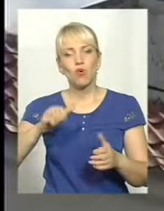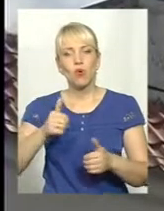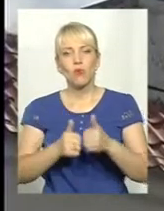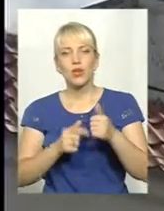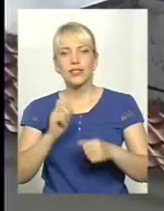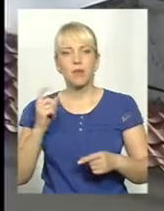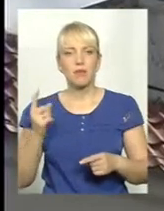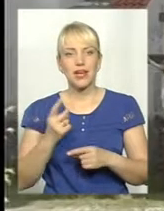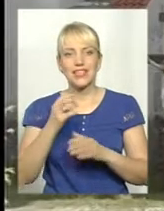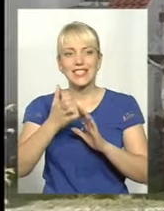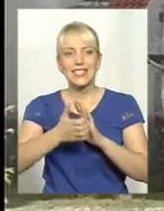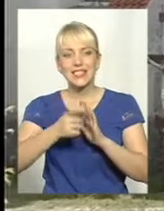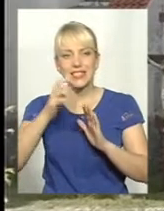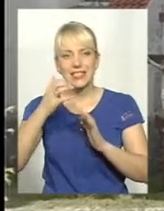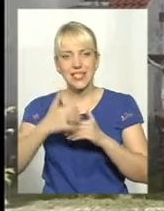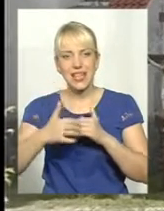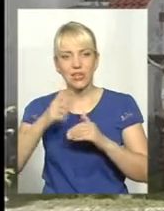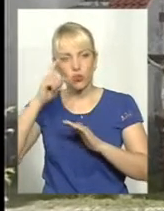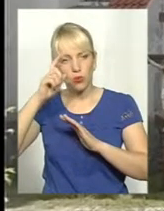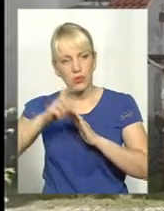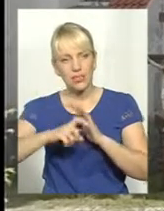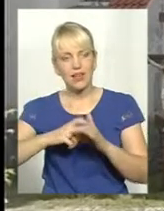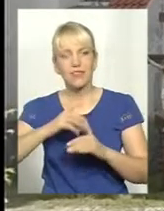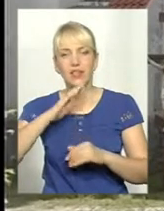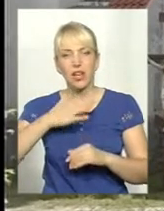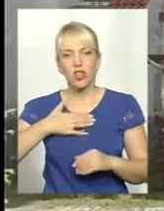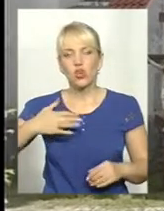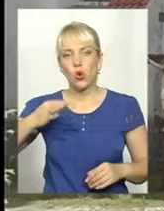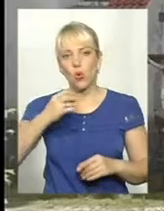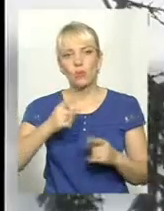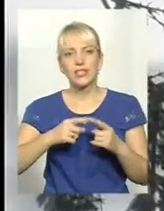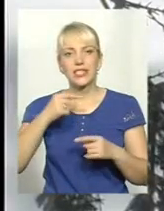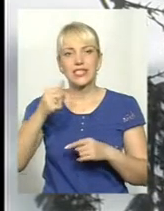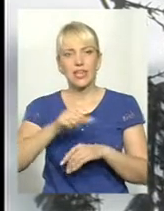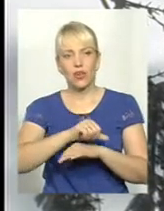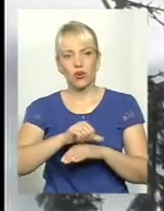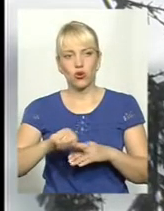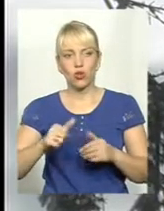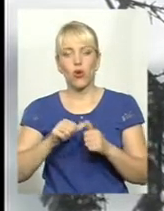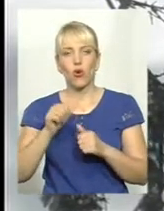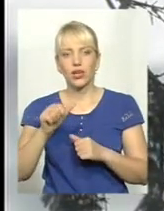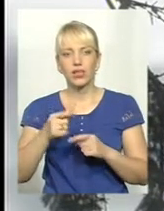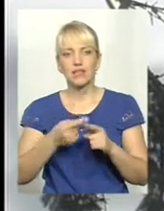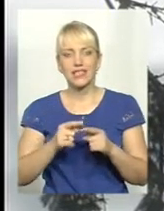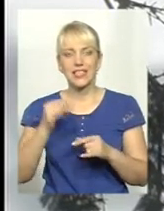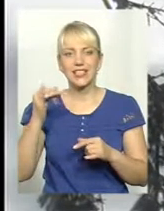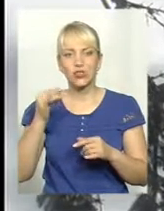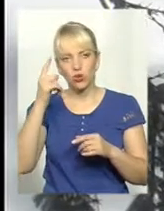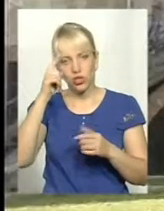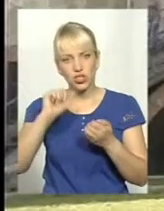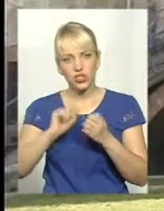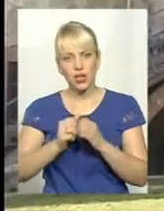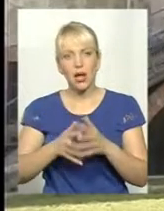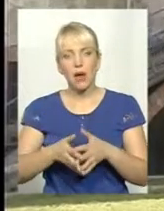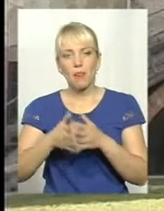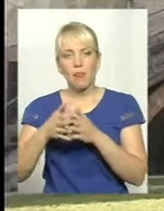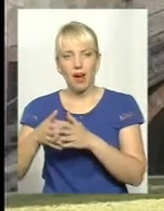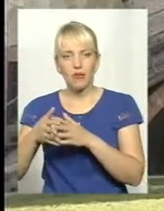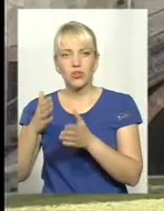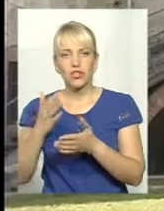Стародавній Ізяслав. Ці місця листя, а також безліч інших